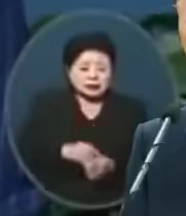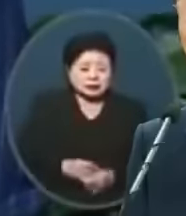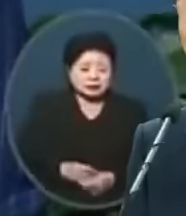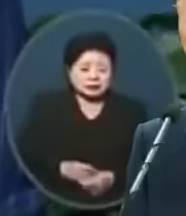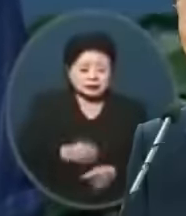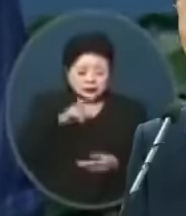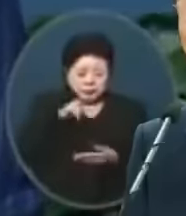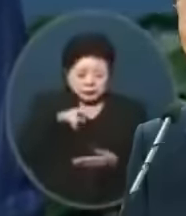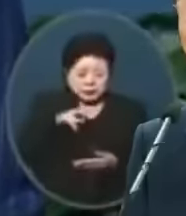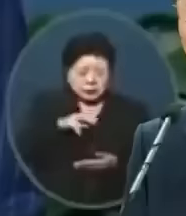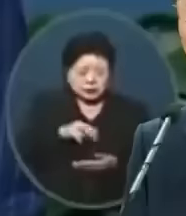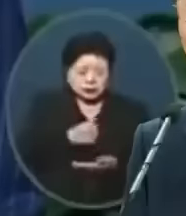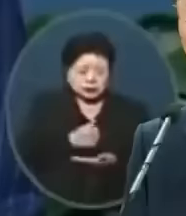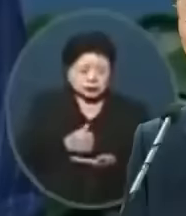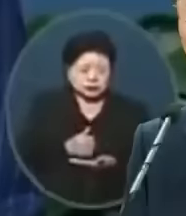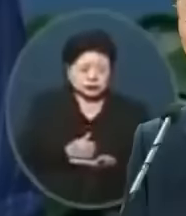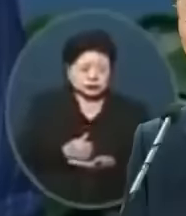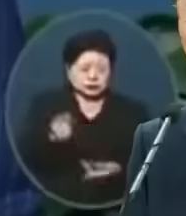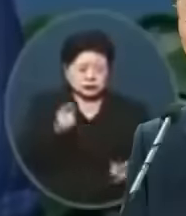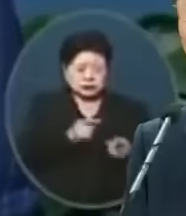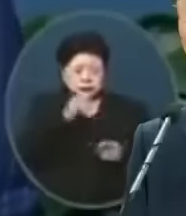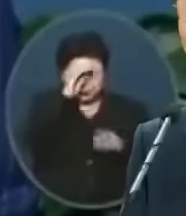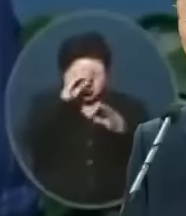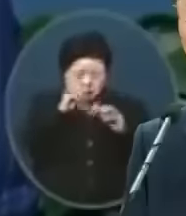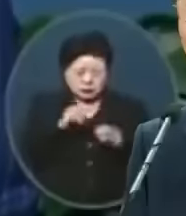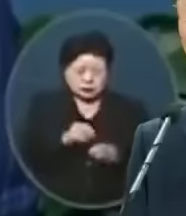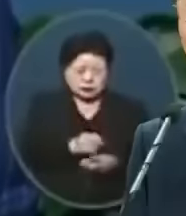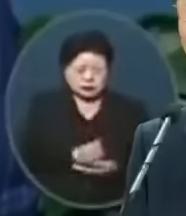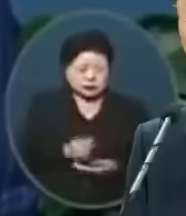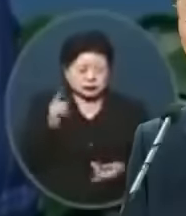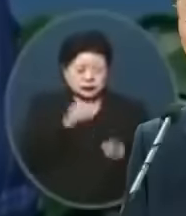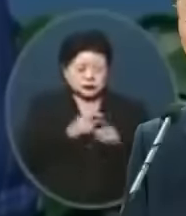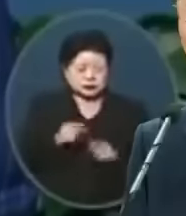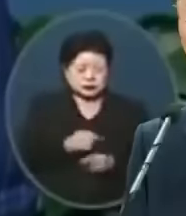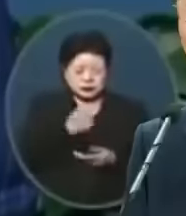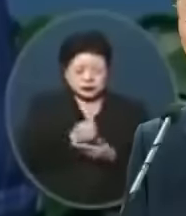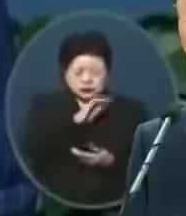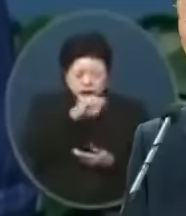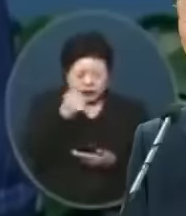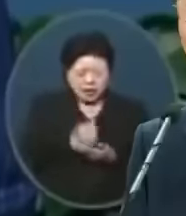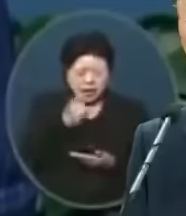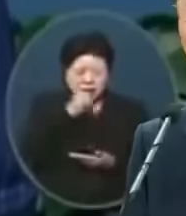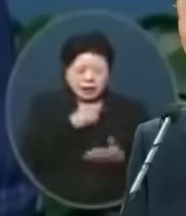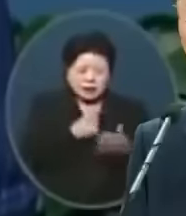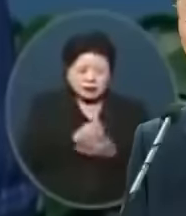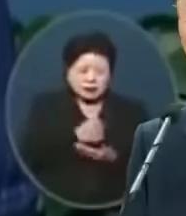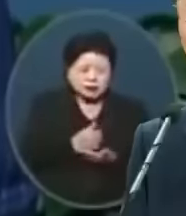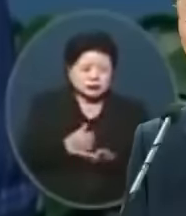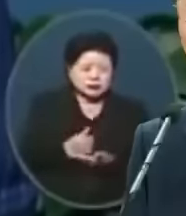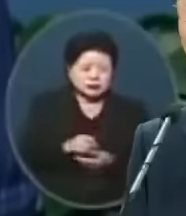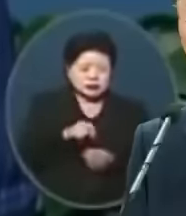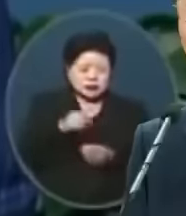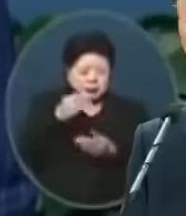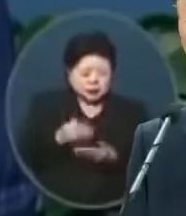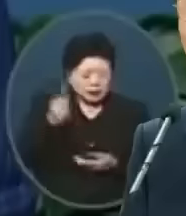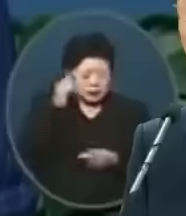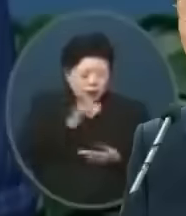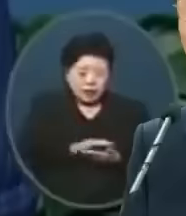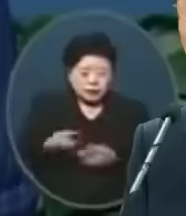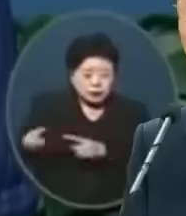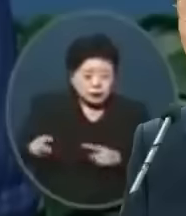성경은 말하기를 제가 찔리면 우리 허물을 인함이요 제가 상하면 우리 죄악을 인함이라. 제가 징계를 받음으로 우리가 평화를